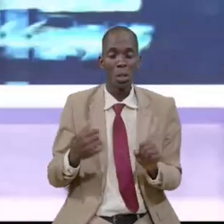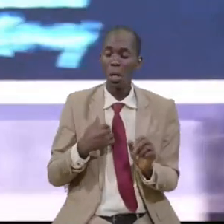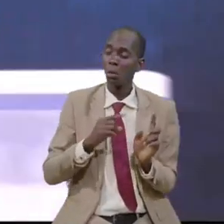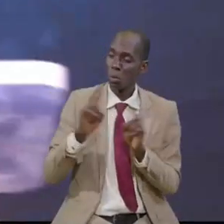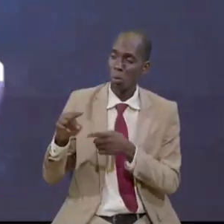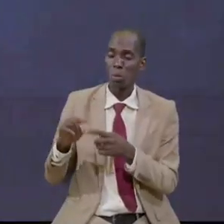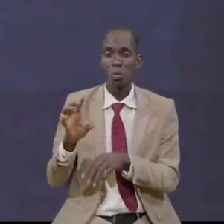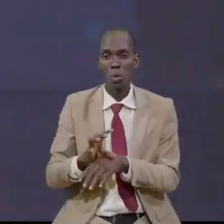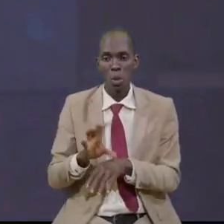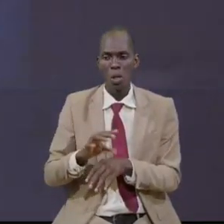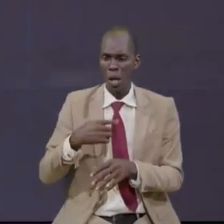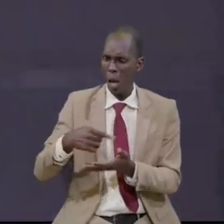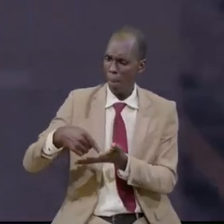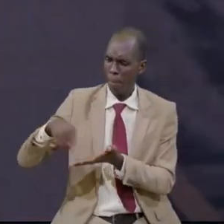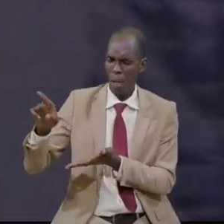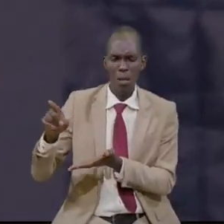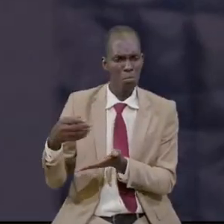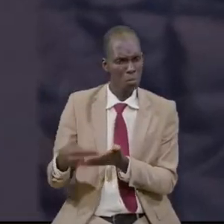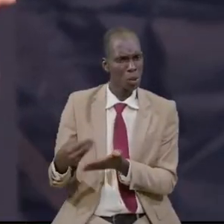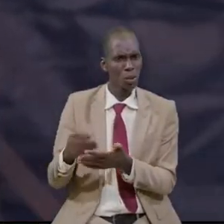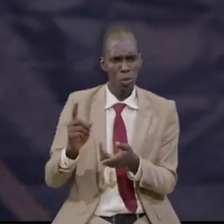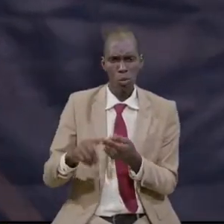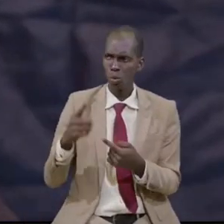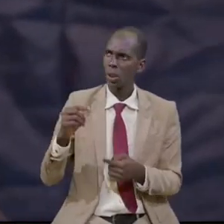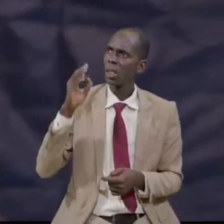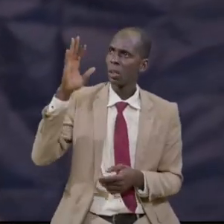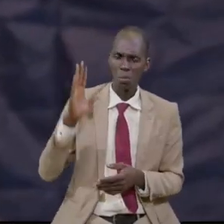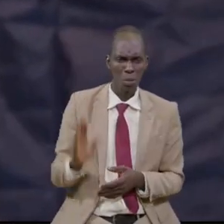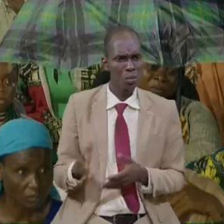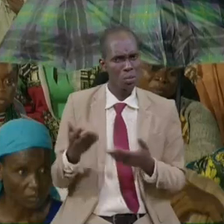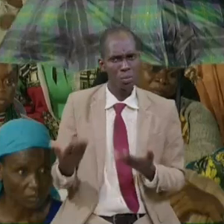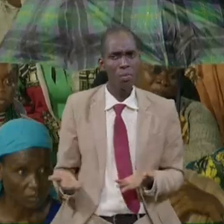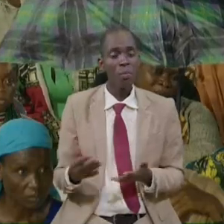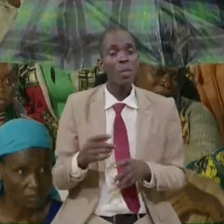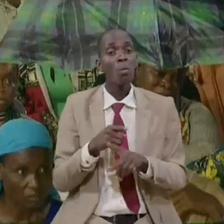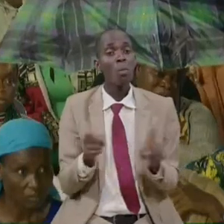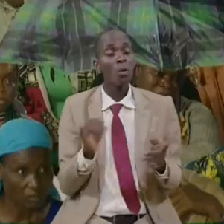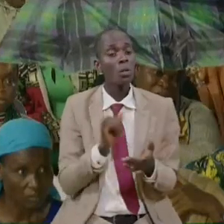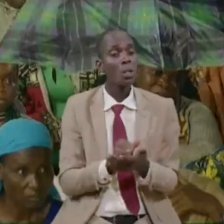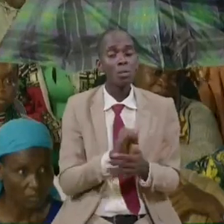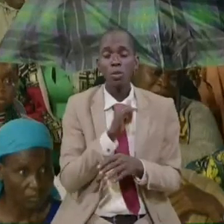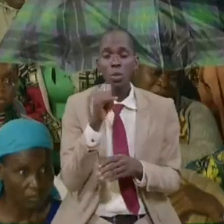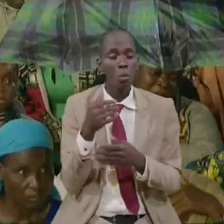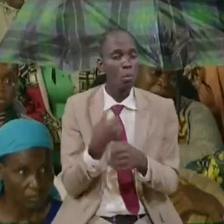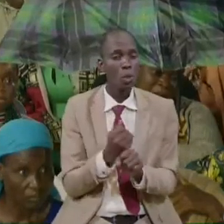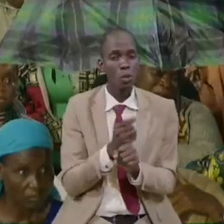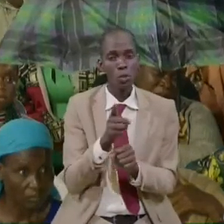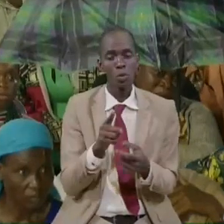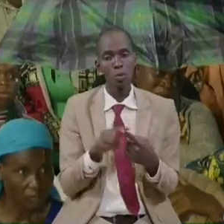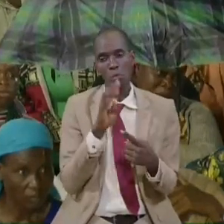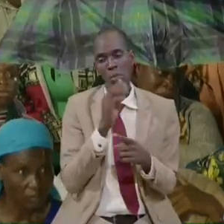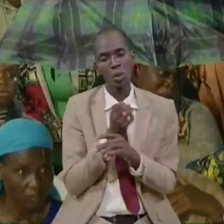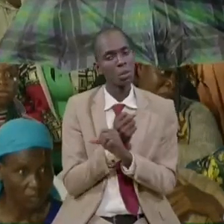suis pas né de nouveau le je je je perds tant de choses mais cela ne pe